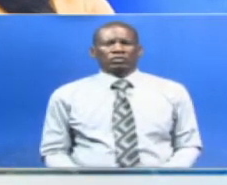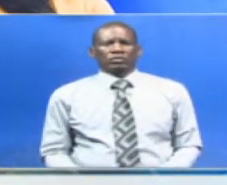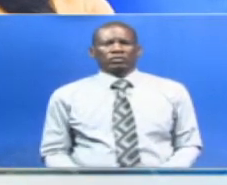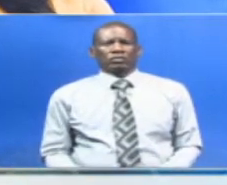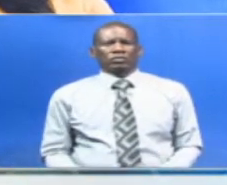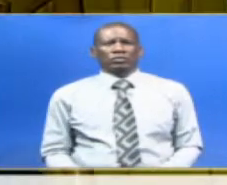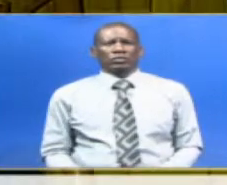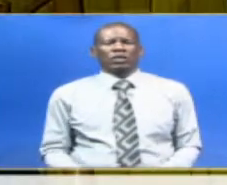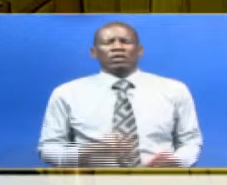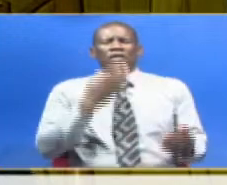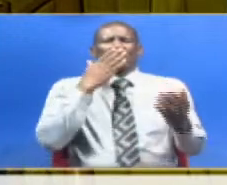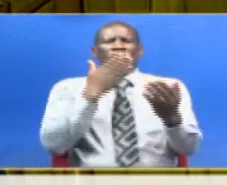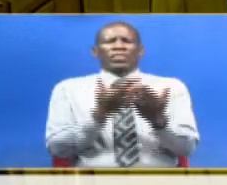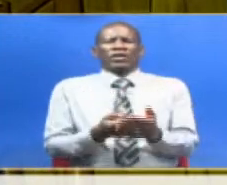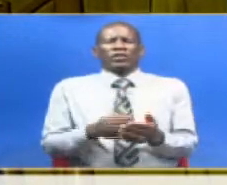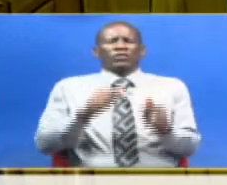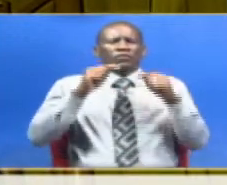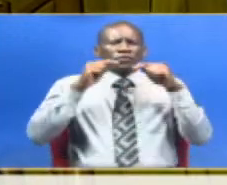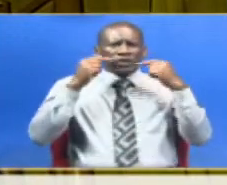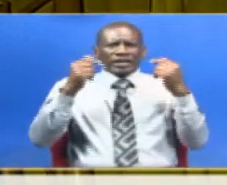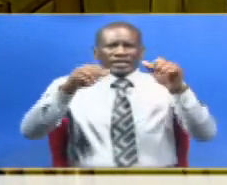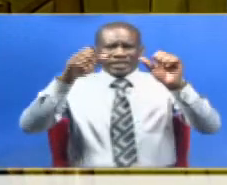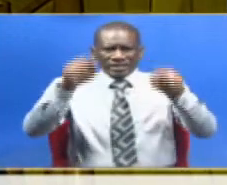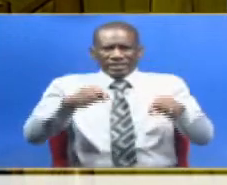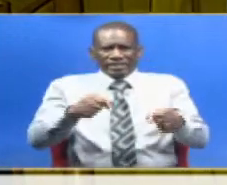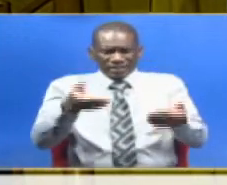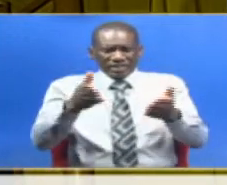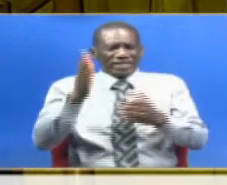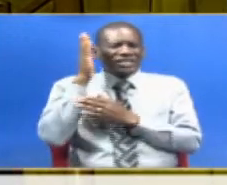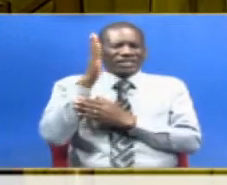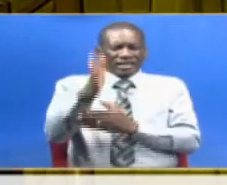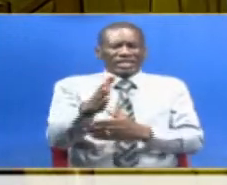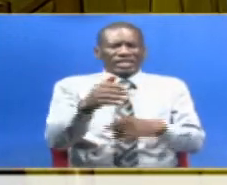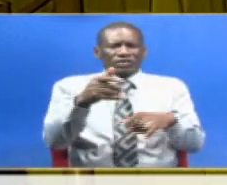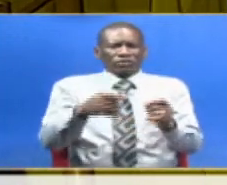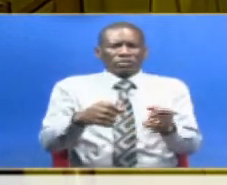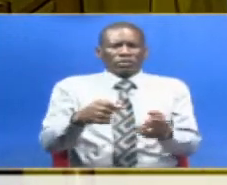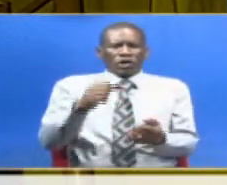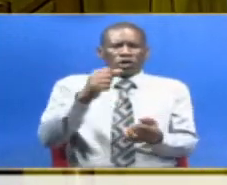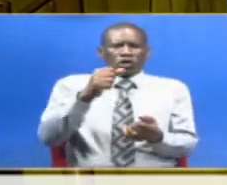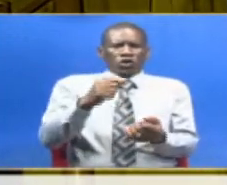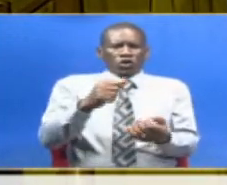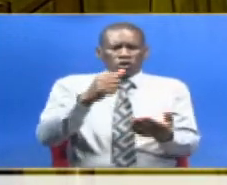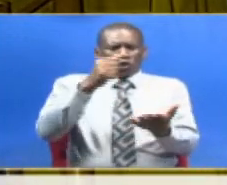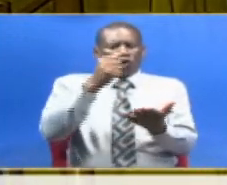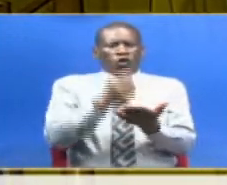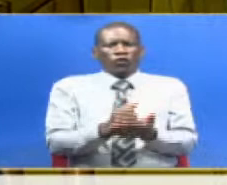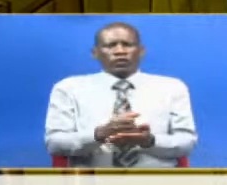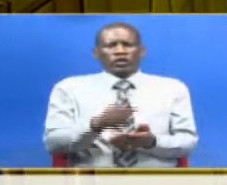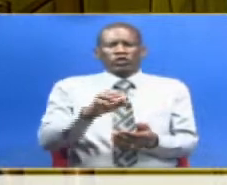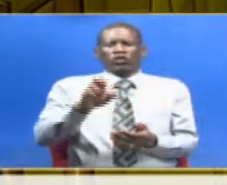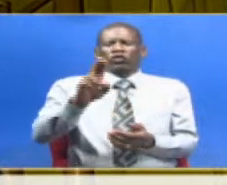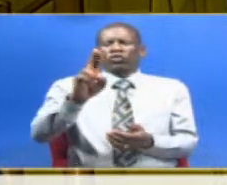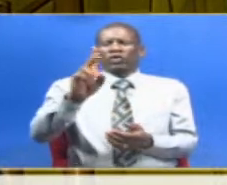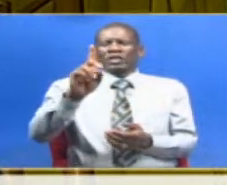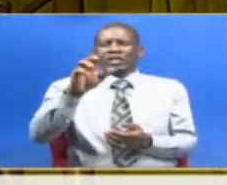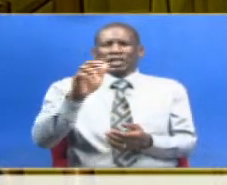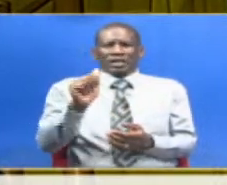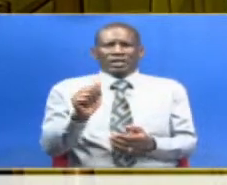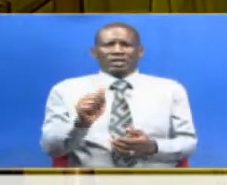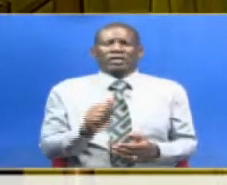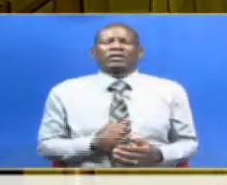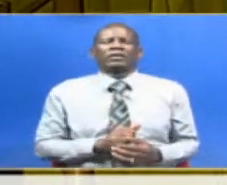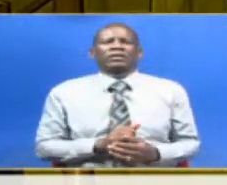Brian. Shukran sana Frida. Ndio, tunakujia hapa moja kwa moja kutoka kikao kikuu cha chama tawala cha